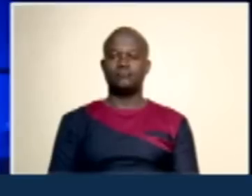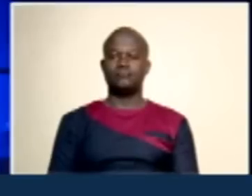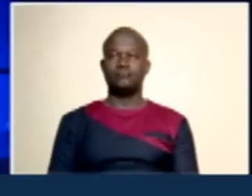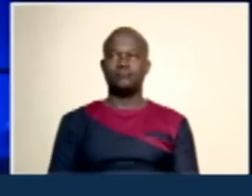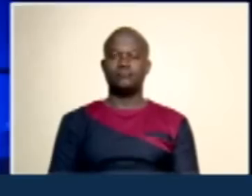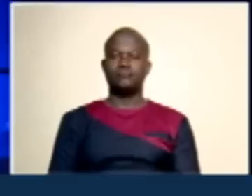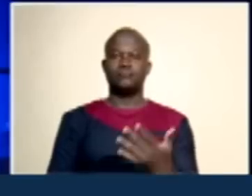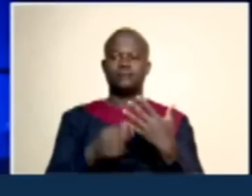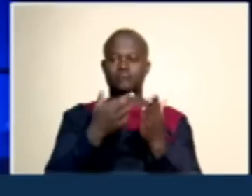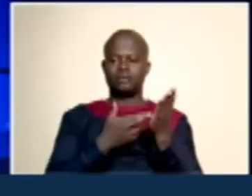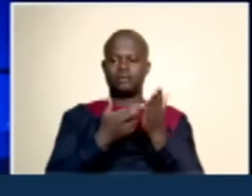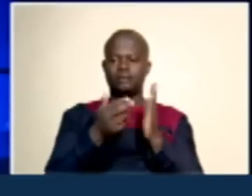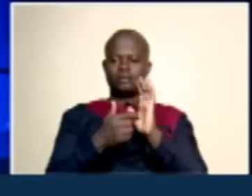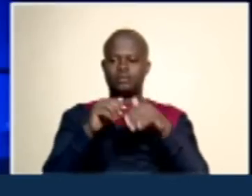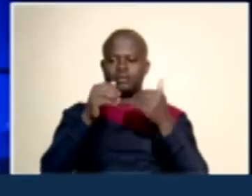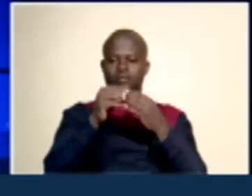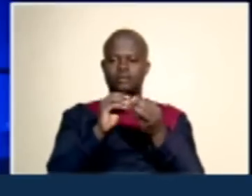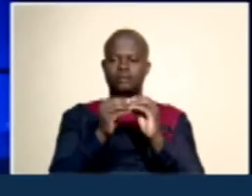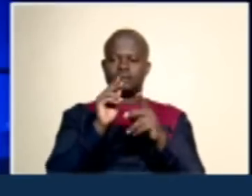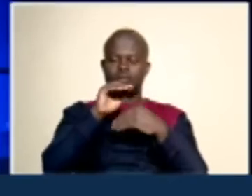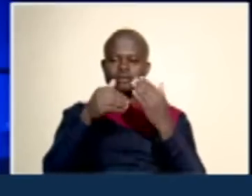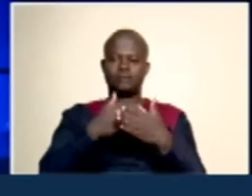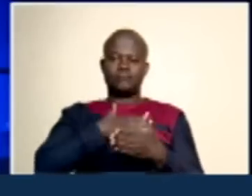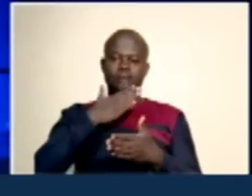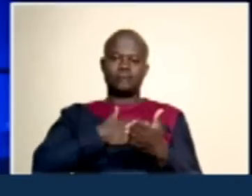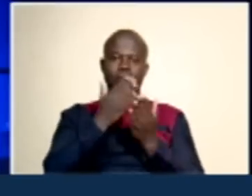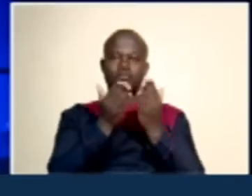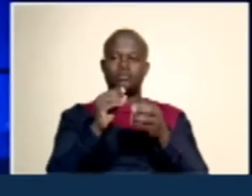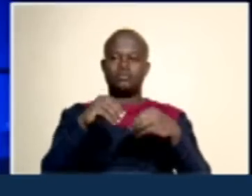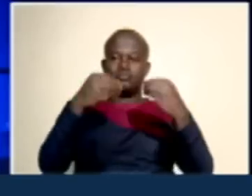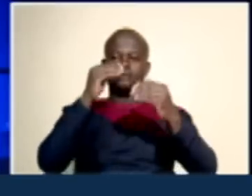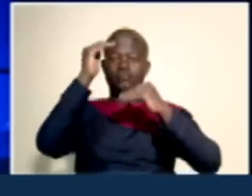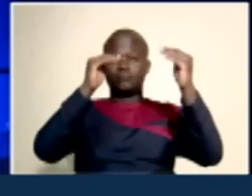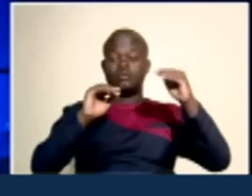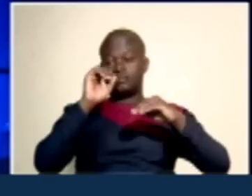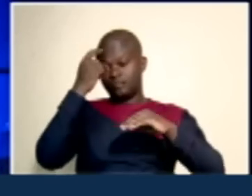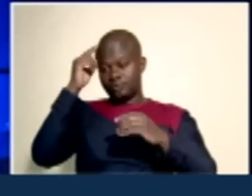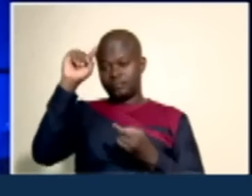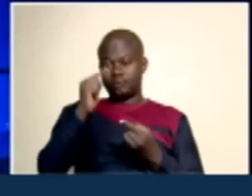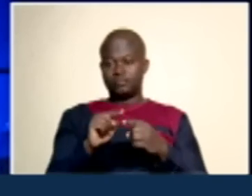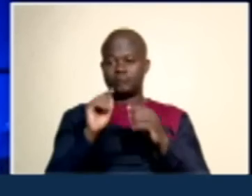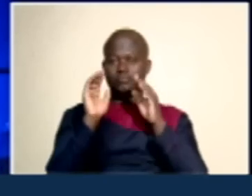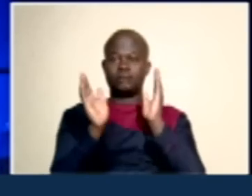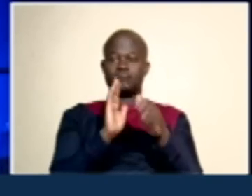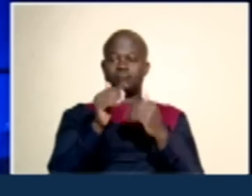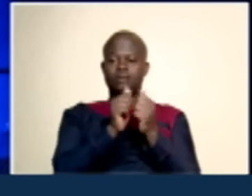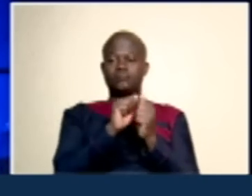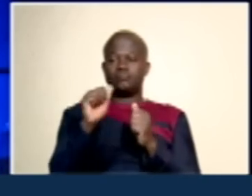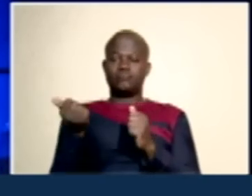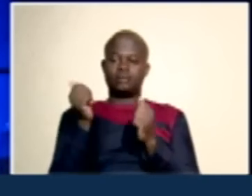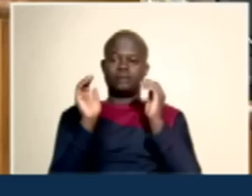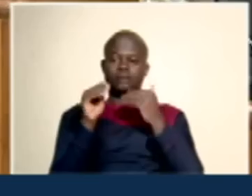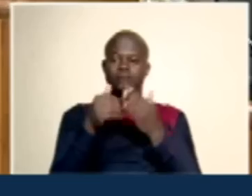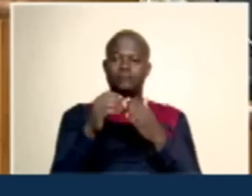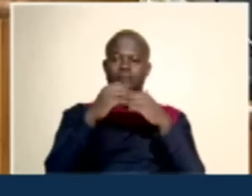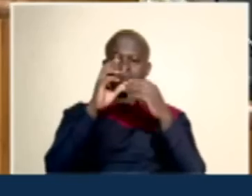Iyi raporo ikaba igaragaza ko umubare w'abaturage bishimira serivisi bahabwa n'inzego za Leta wagabanutse ugereranyije n'ibindi bipimo